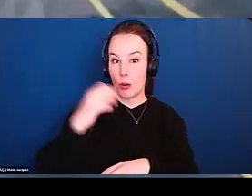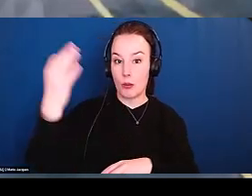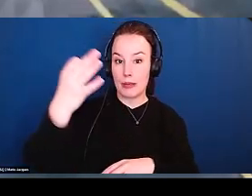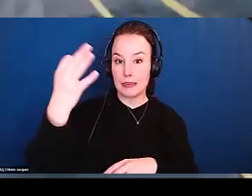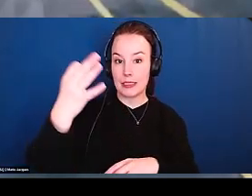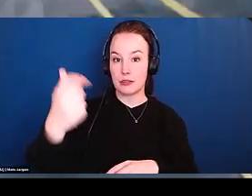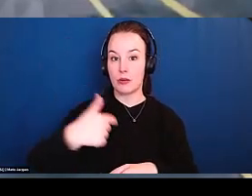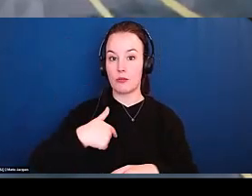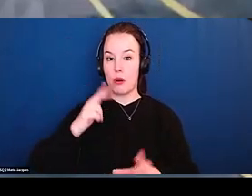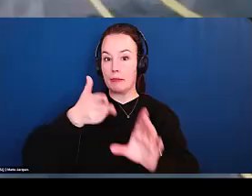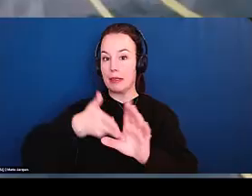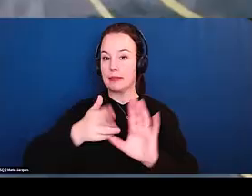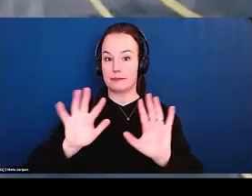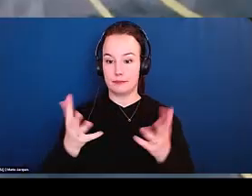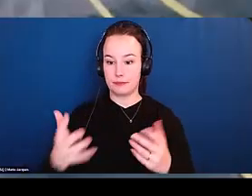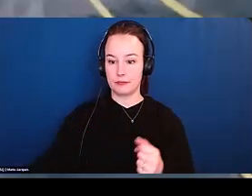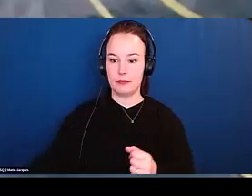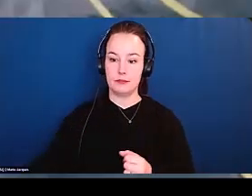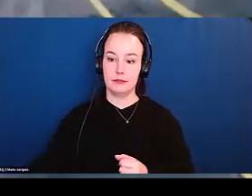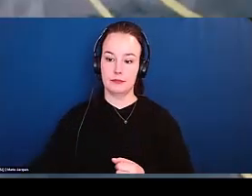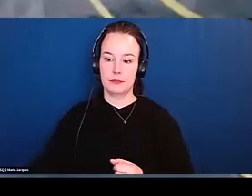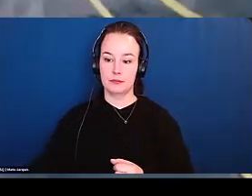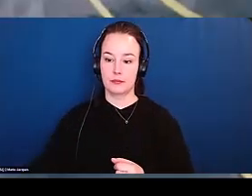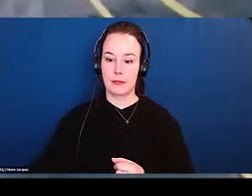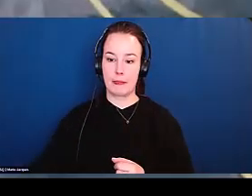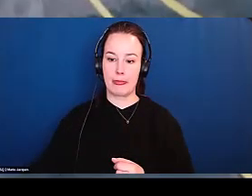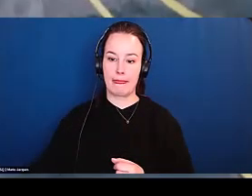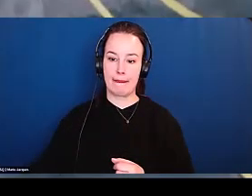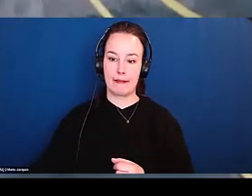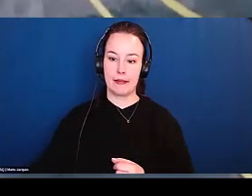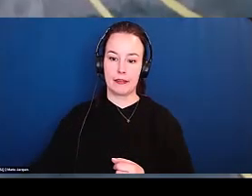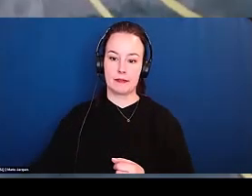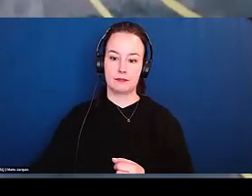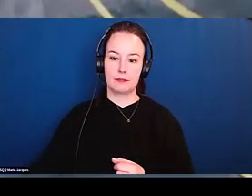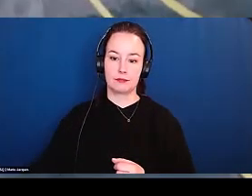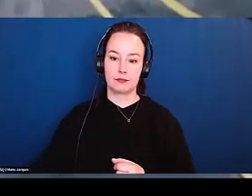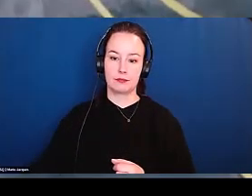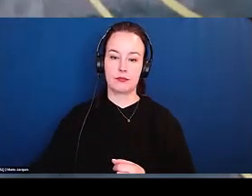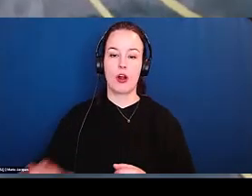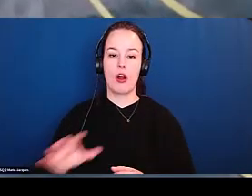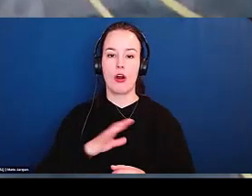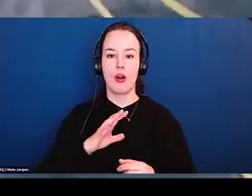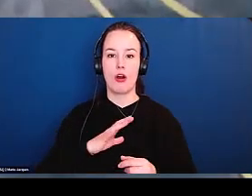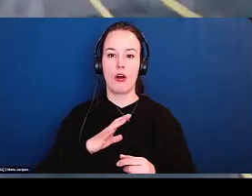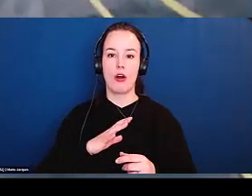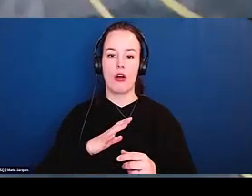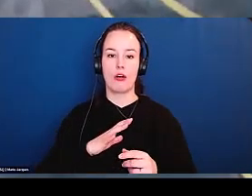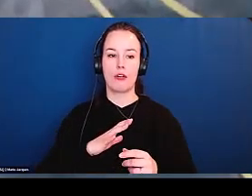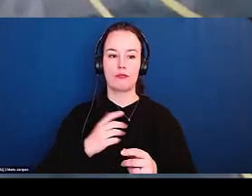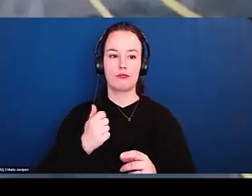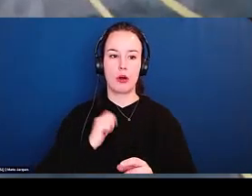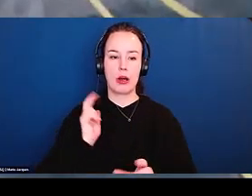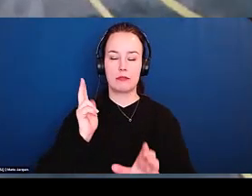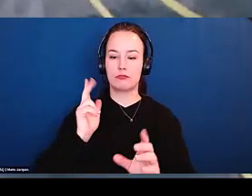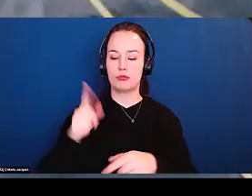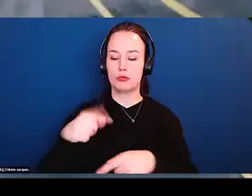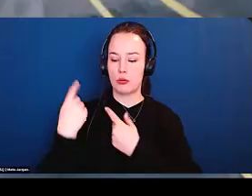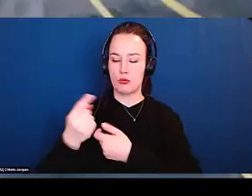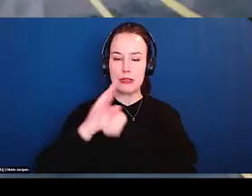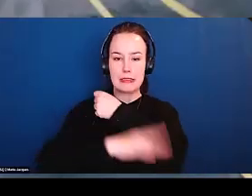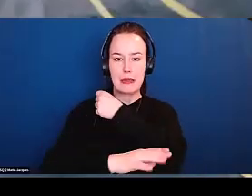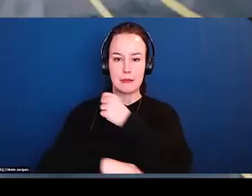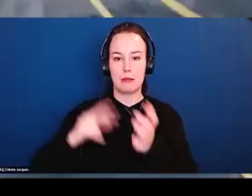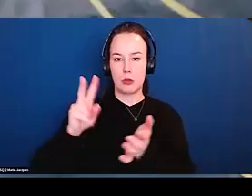voir présenté ici. Donc, j'ai été impliquée dans le co-développement de ce cadre inclusif depuis